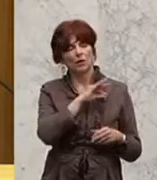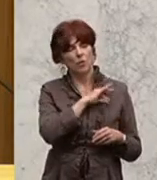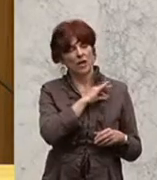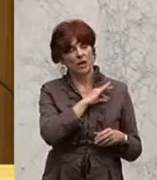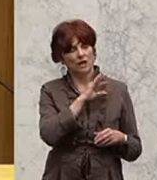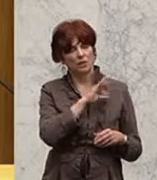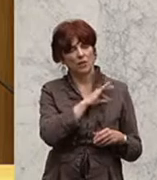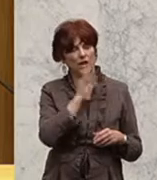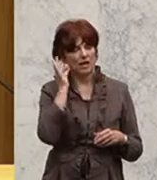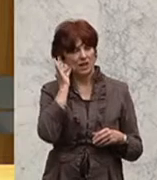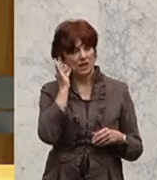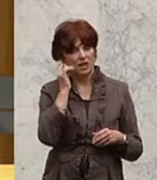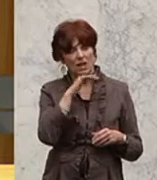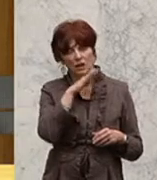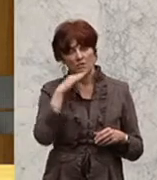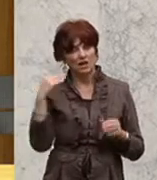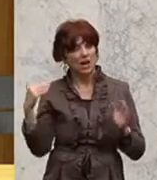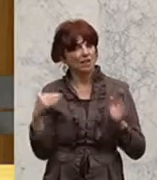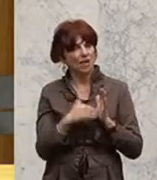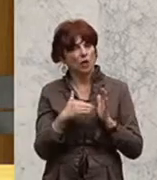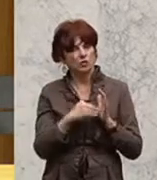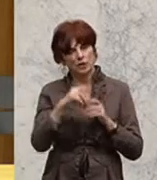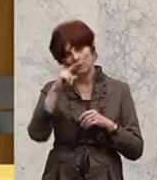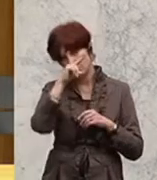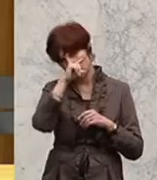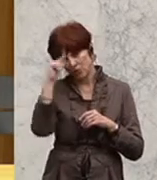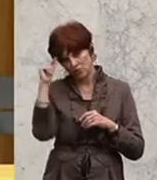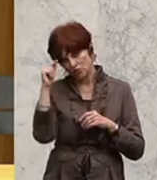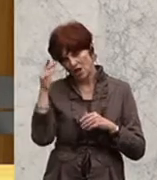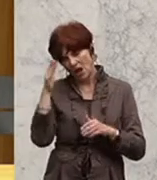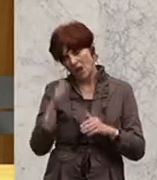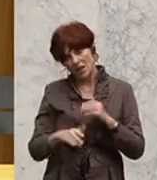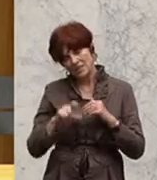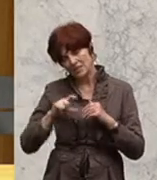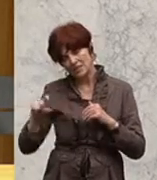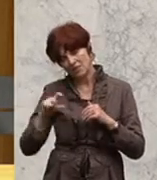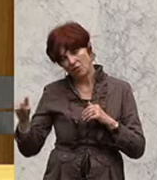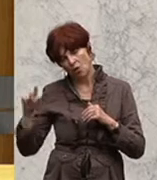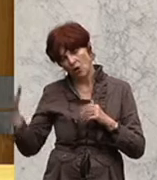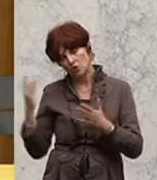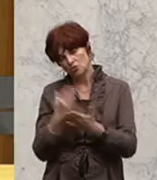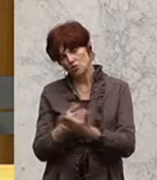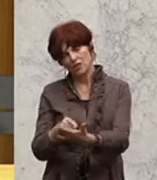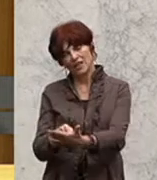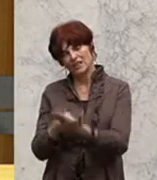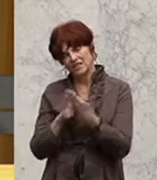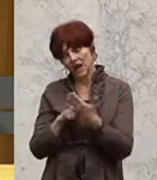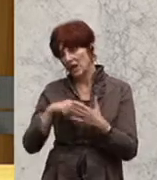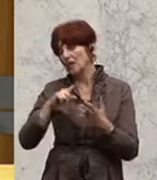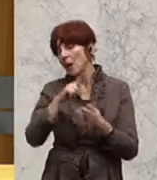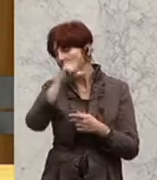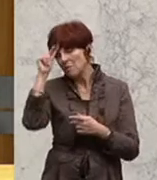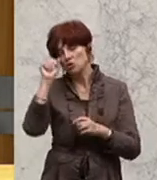Menschen haben auch eindrucksvoll in den letzten Tagen, in den letzten Wochen demonstriert, was Menschlichkeit und was letztendlich auch